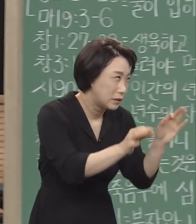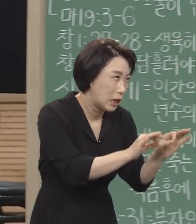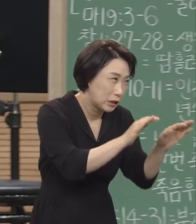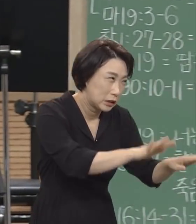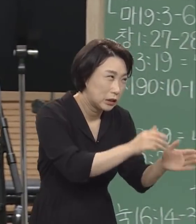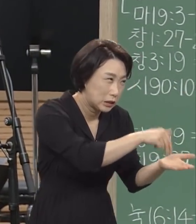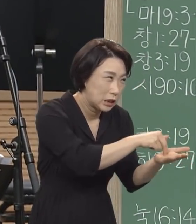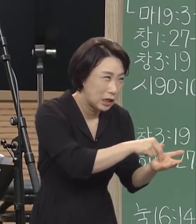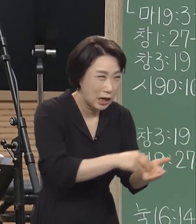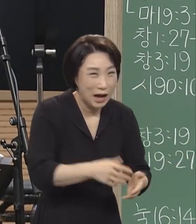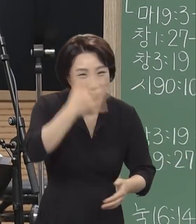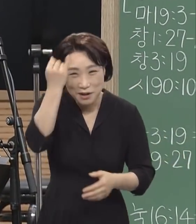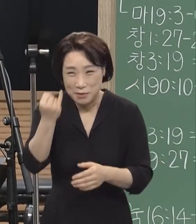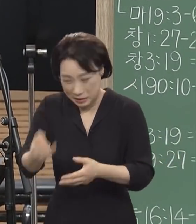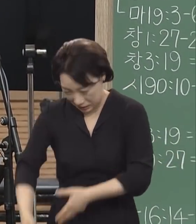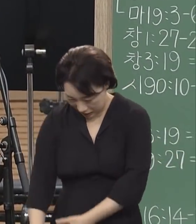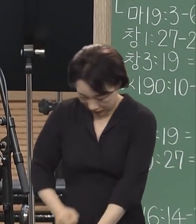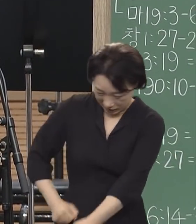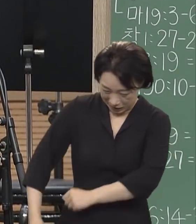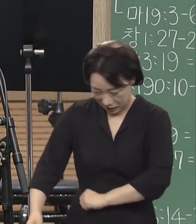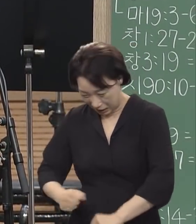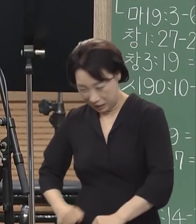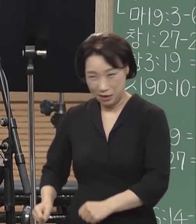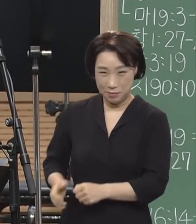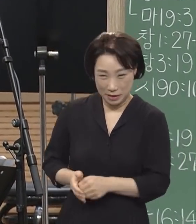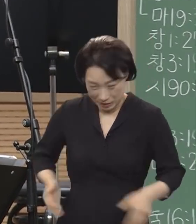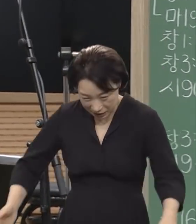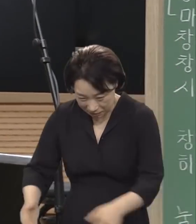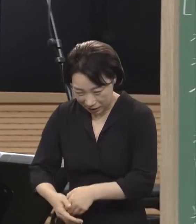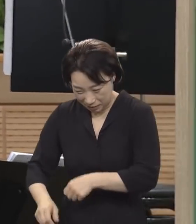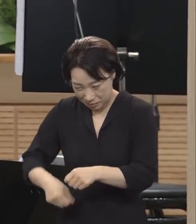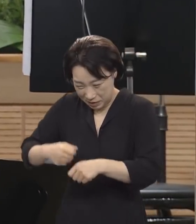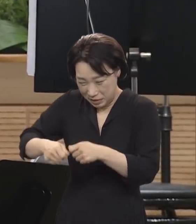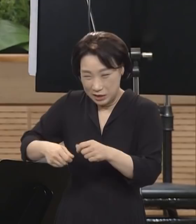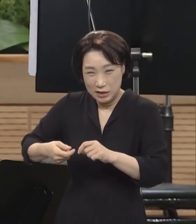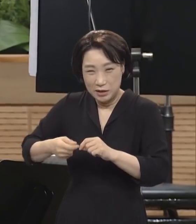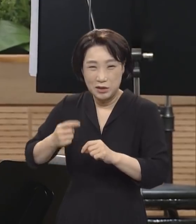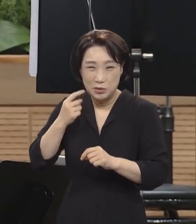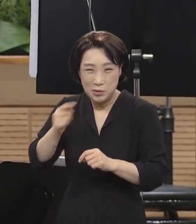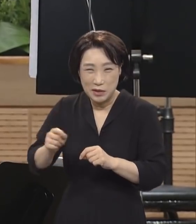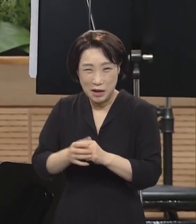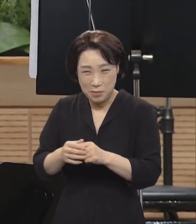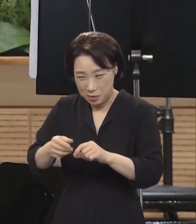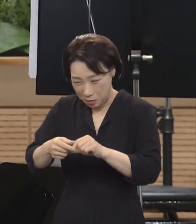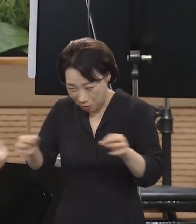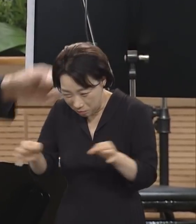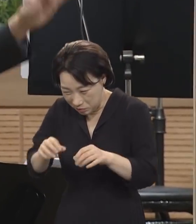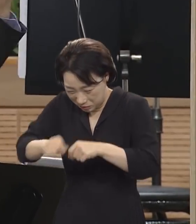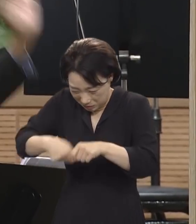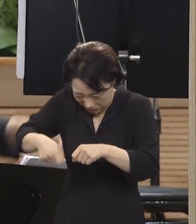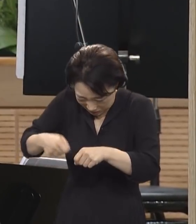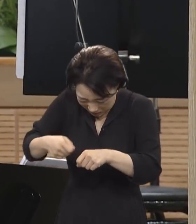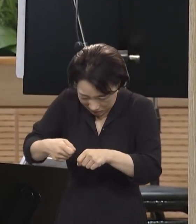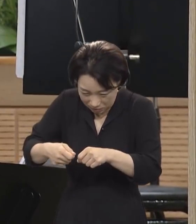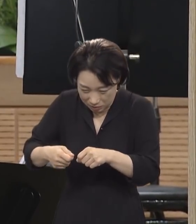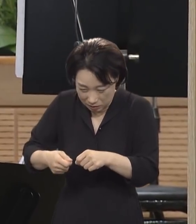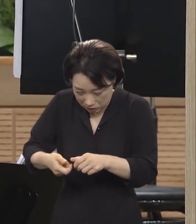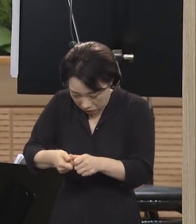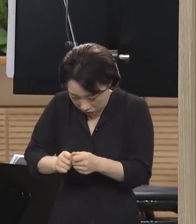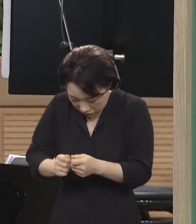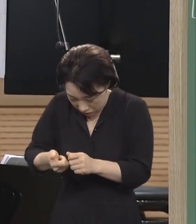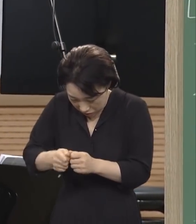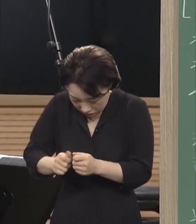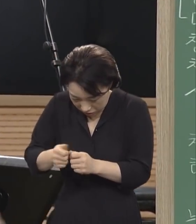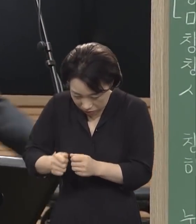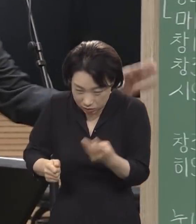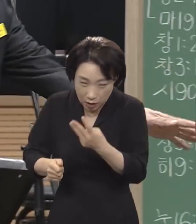막 치마 속에서 손 끄네 노란 종이로 꽁꽁 묶은 돈 삼천 원을 주면서 짜장면